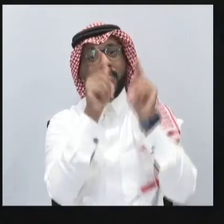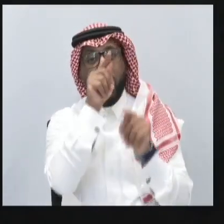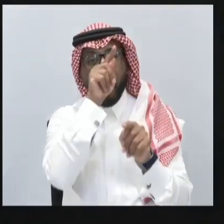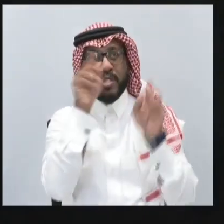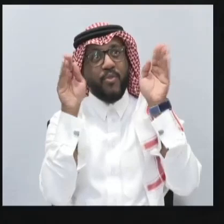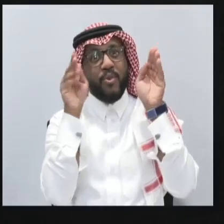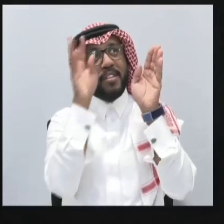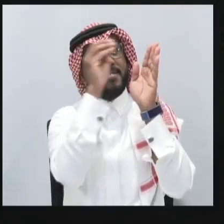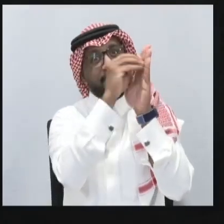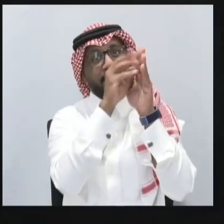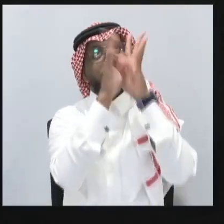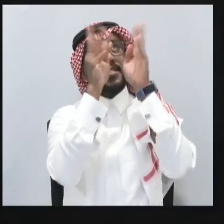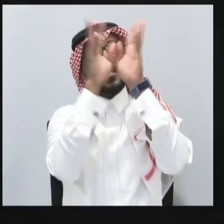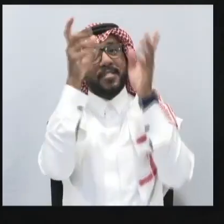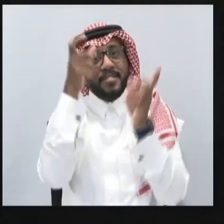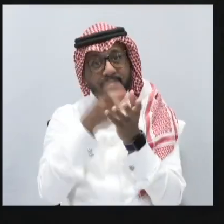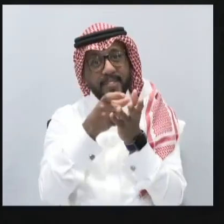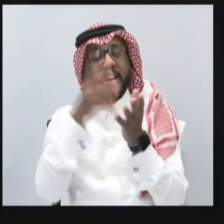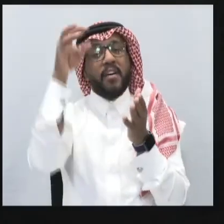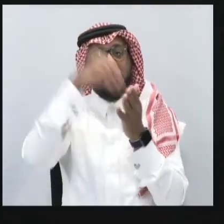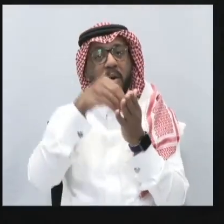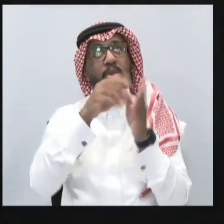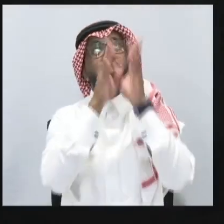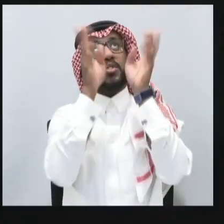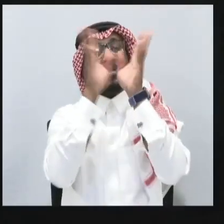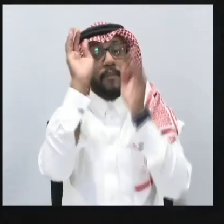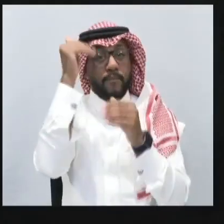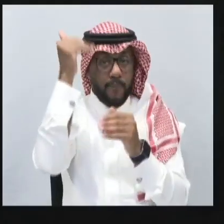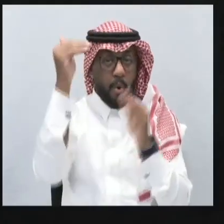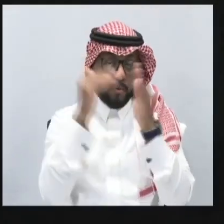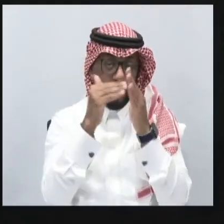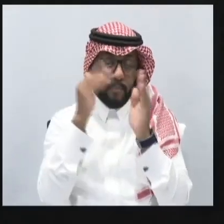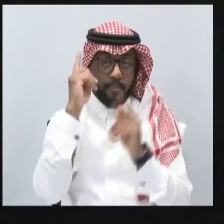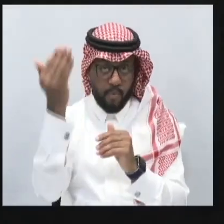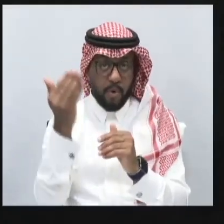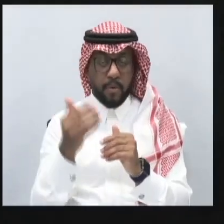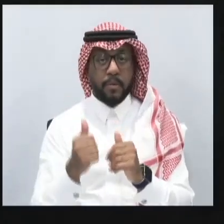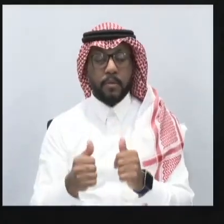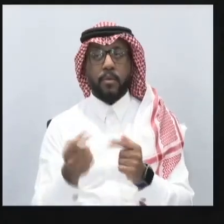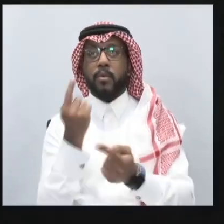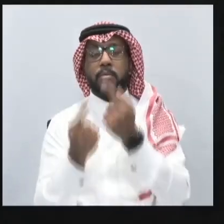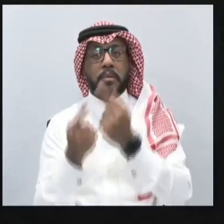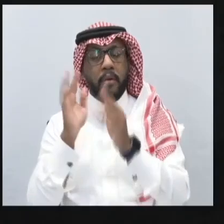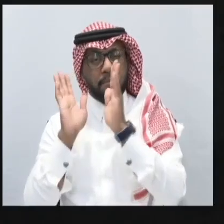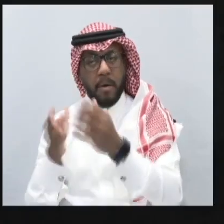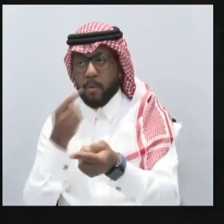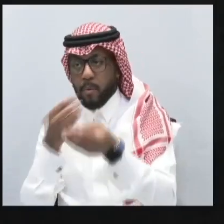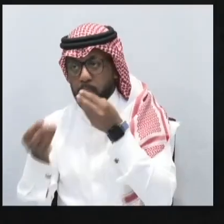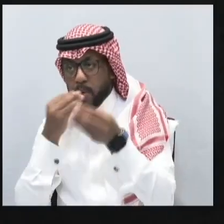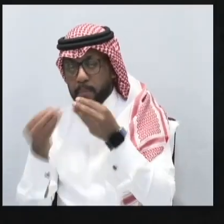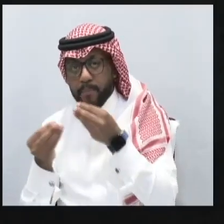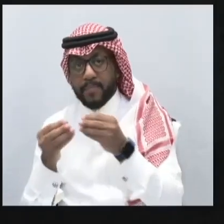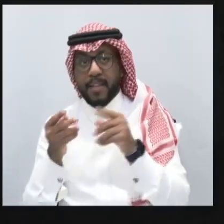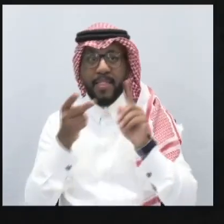العصفور يسكن في العش في الاشجار اذا في بعض الحيوانات تحتاج النباتات للغذاء